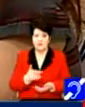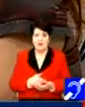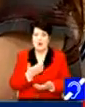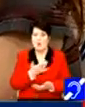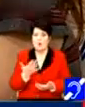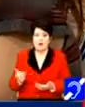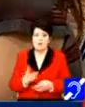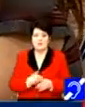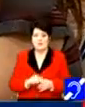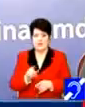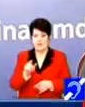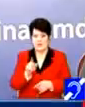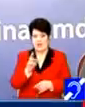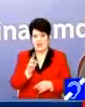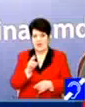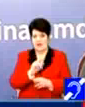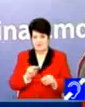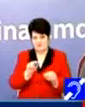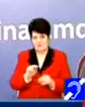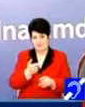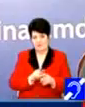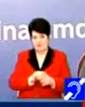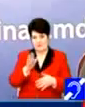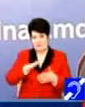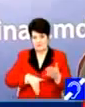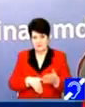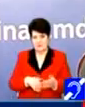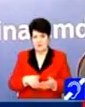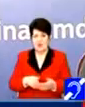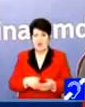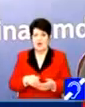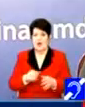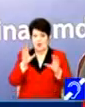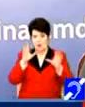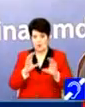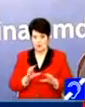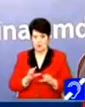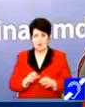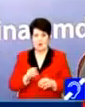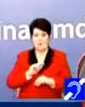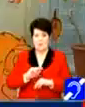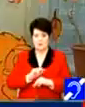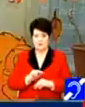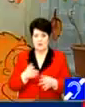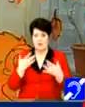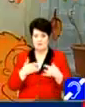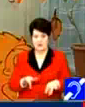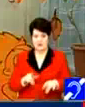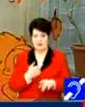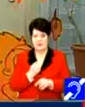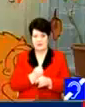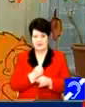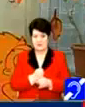bani de către cadrele didactice va fi sancționată conform codului muncii, cu eliberarea imediată de la locul de muncă. Totodată,